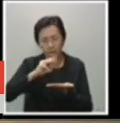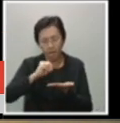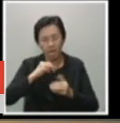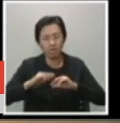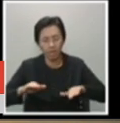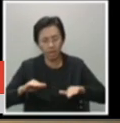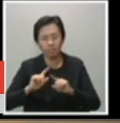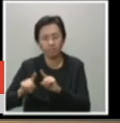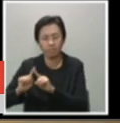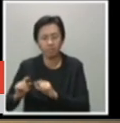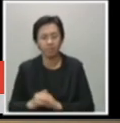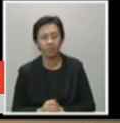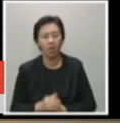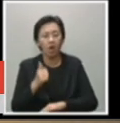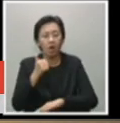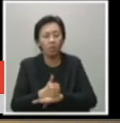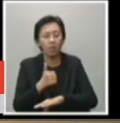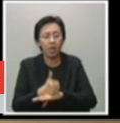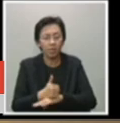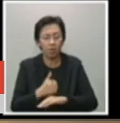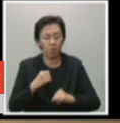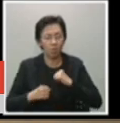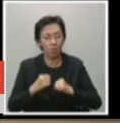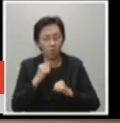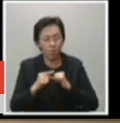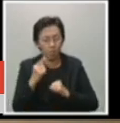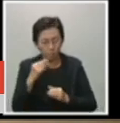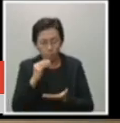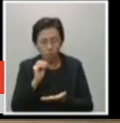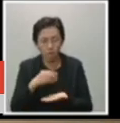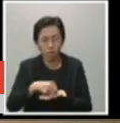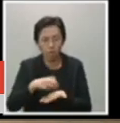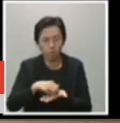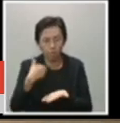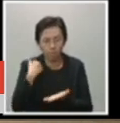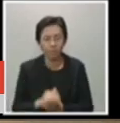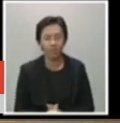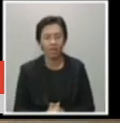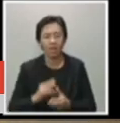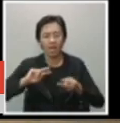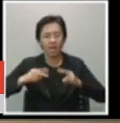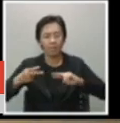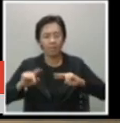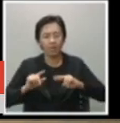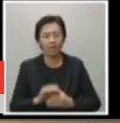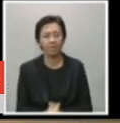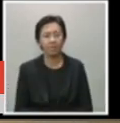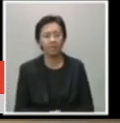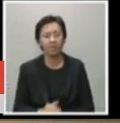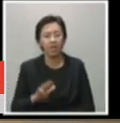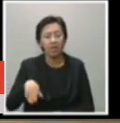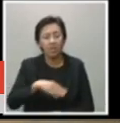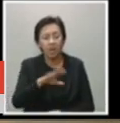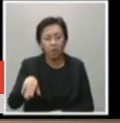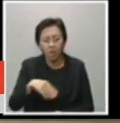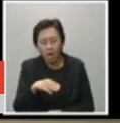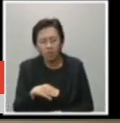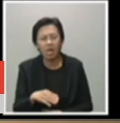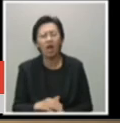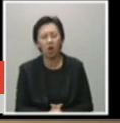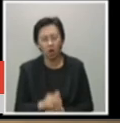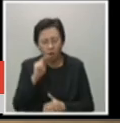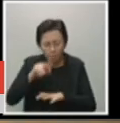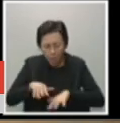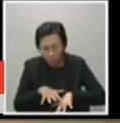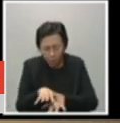ผู้นำบ้านเราก็พูดถึงวัยรุ่นเหมือนกันนะคะแต่เป็นการกล่าวถึงที่กับตลปัดกันว่าหากพวกเราใส่ใจแม่น้ำลำคลอง